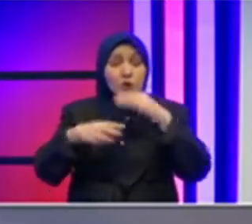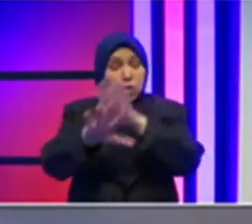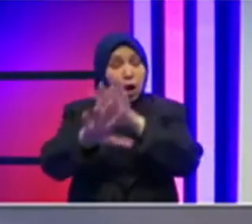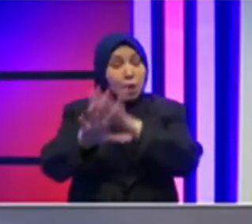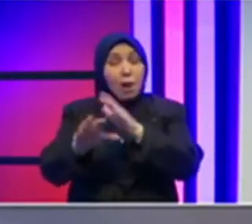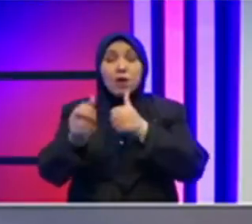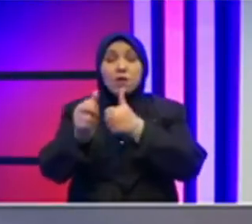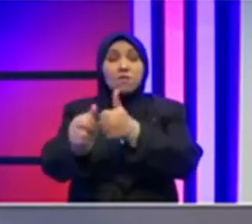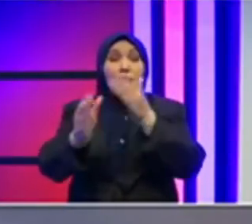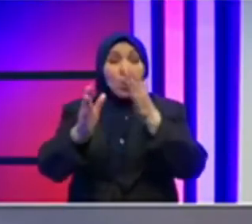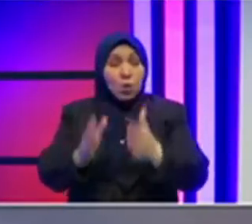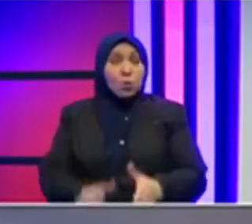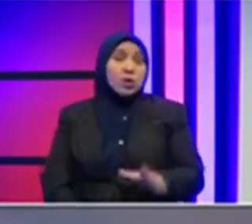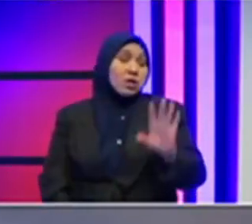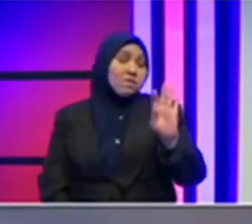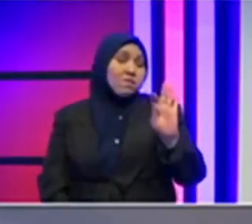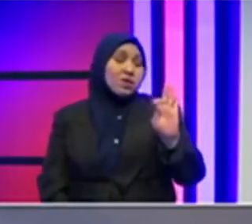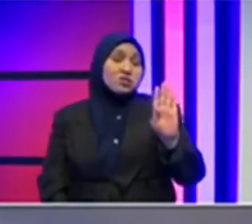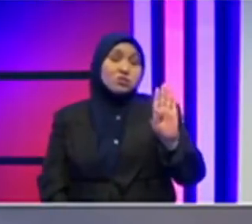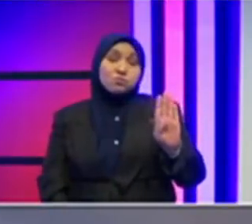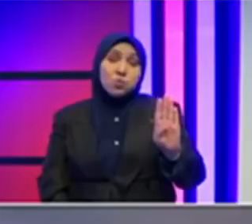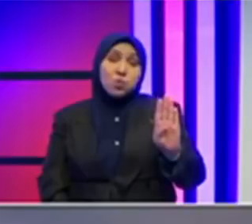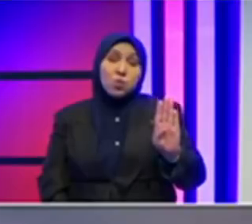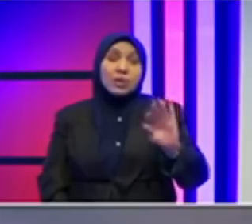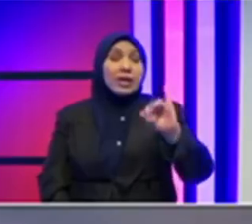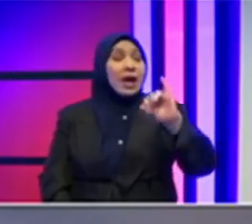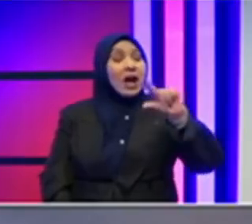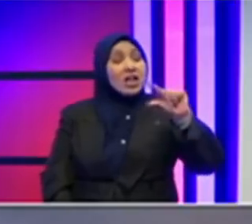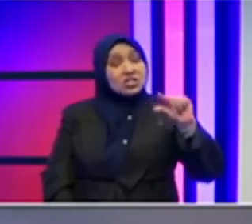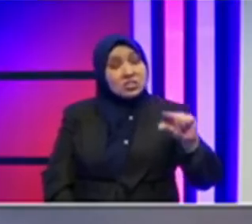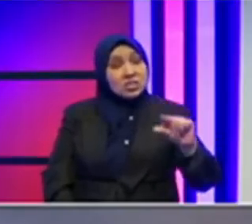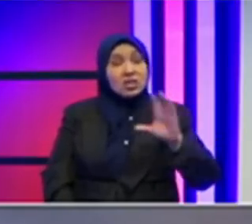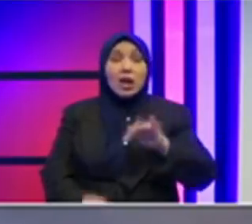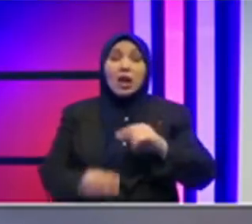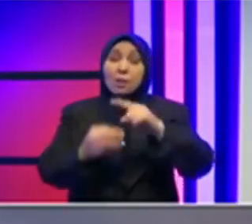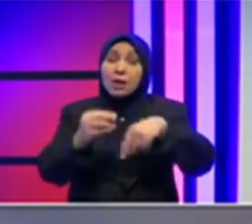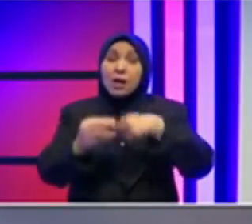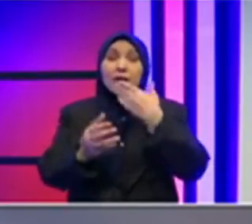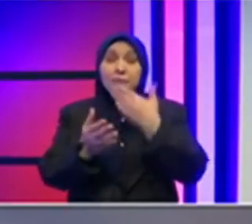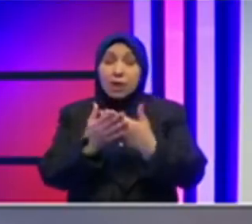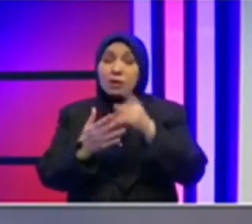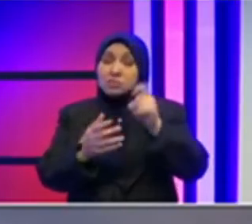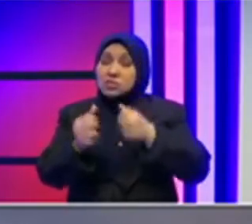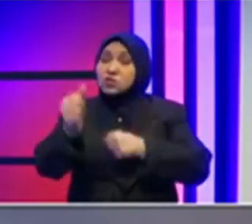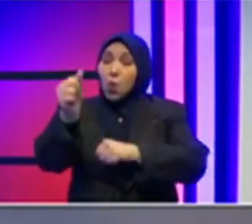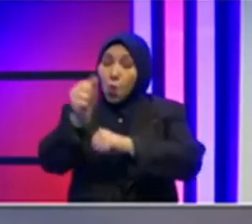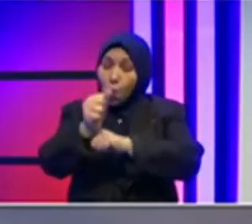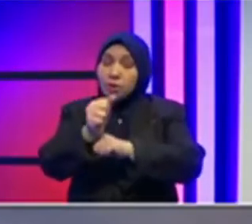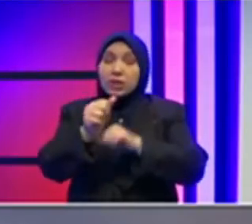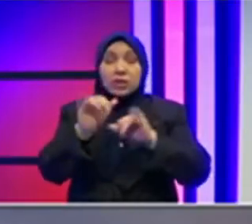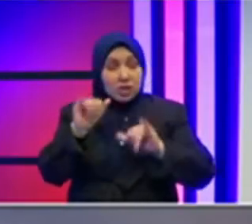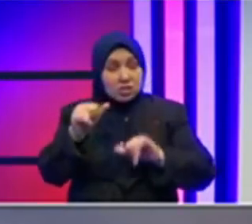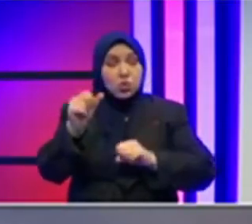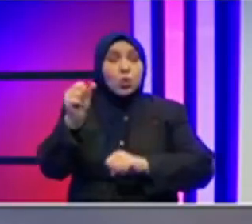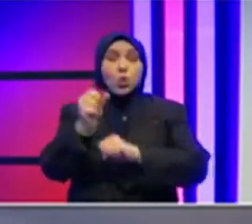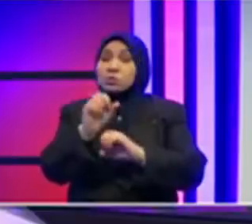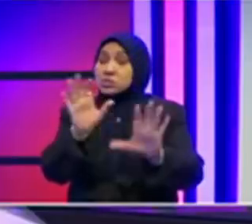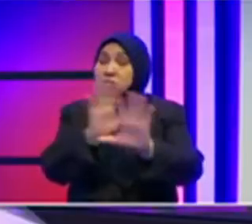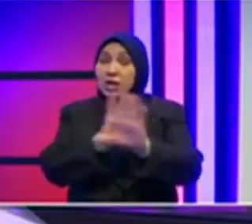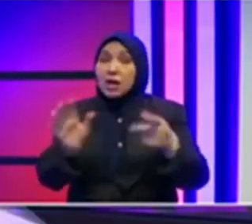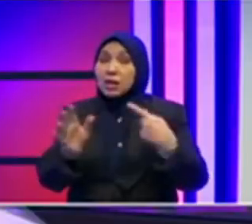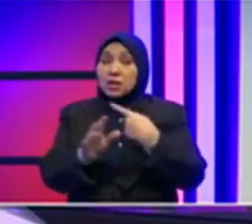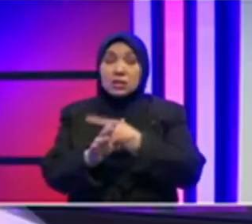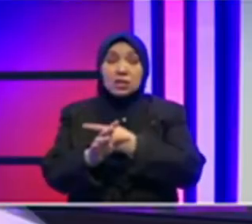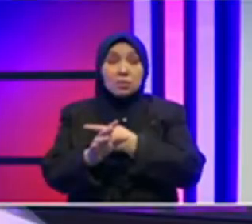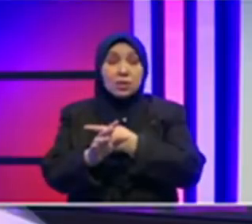follower di atas di Facebook, di Instagram, kalau perkara baik ini kena sokong. Ya, dan jangan pula kita pergi